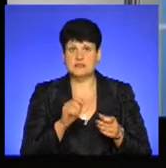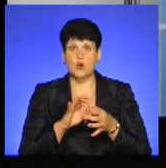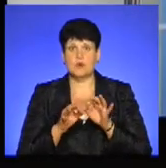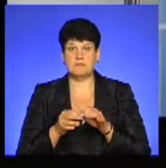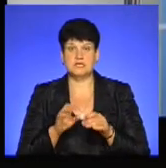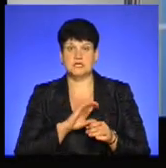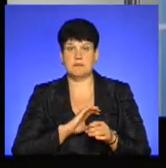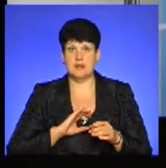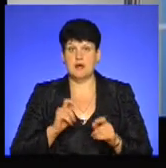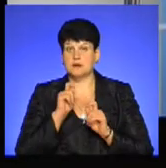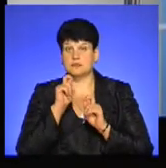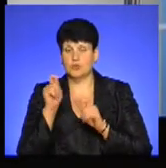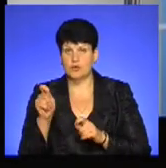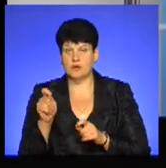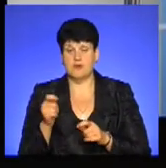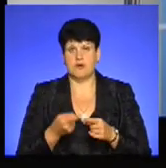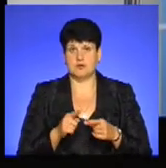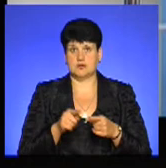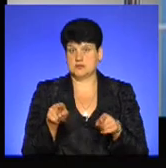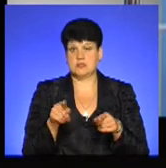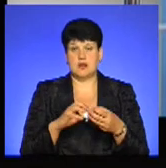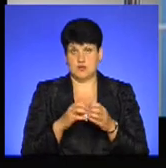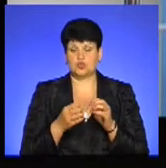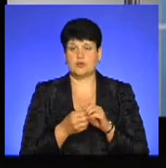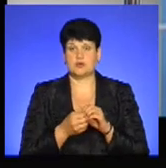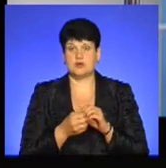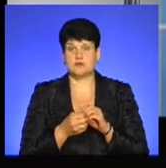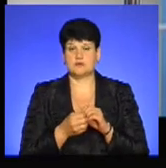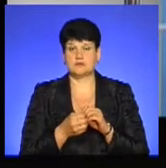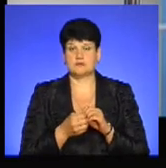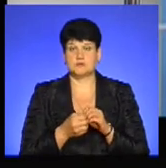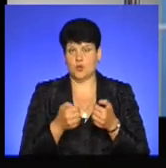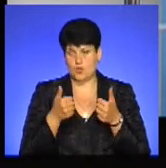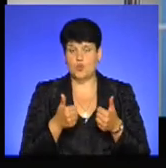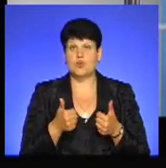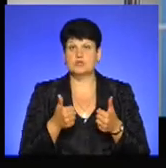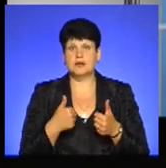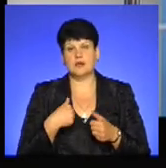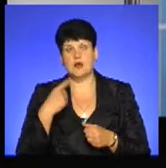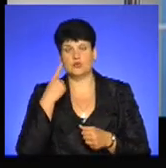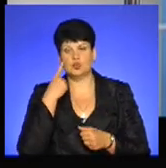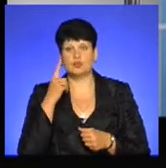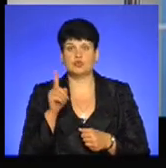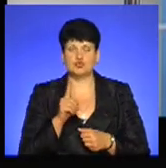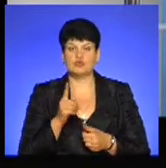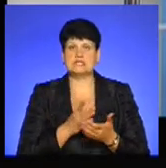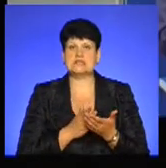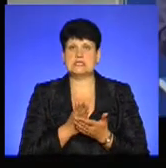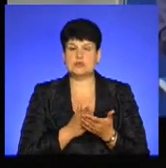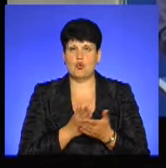медалі нагороджують, а це результат досить хороший, і я думаю, що заслуговують